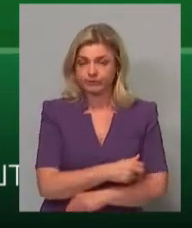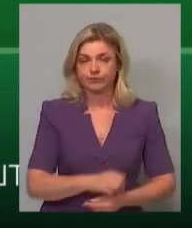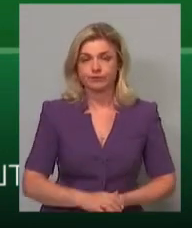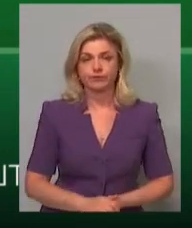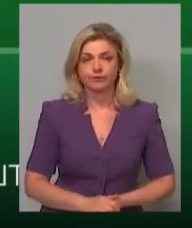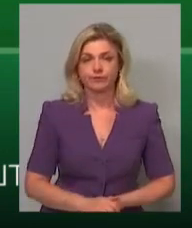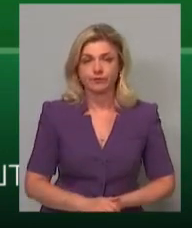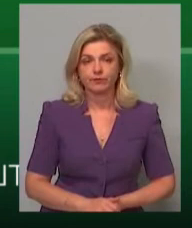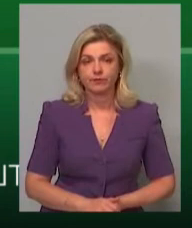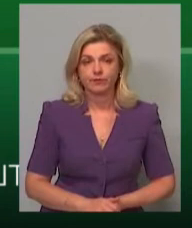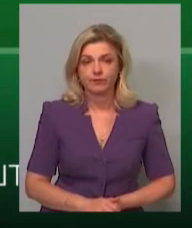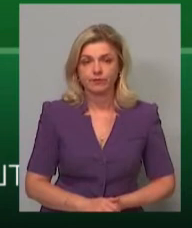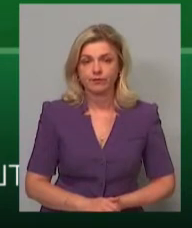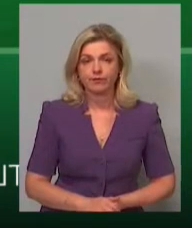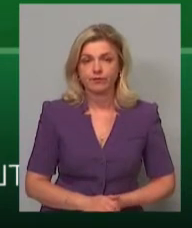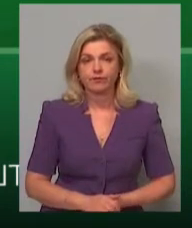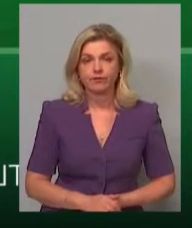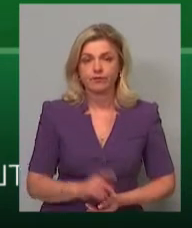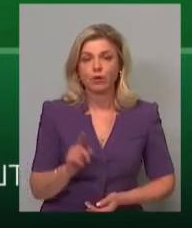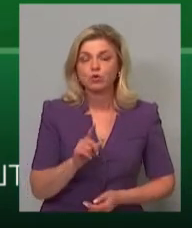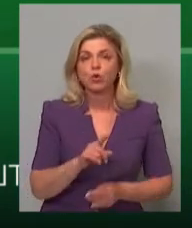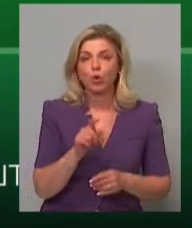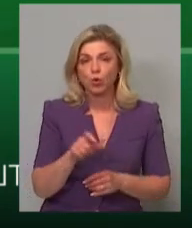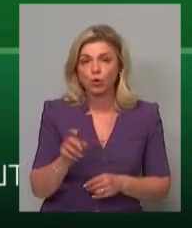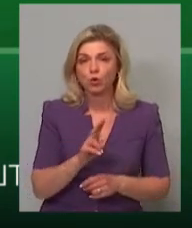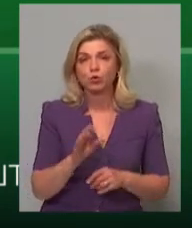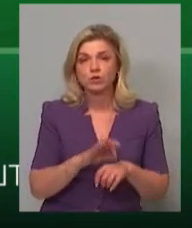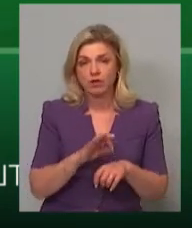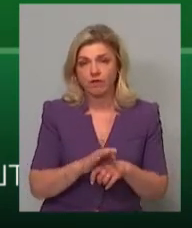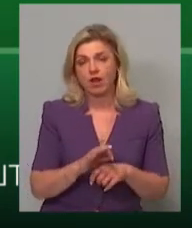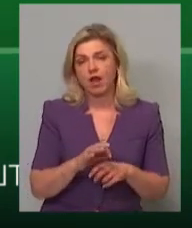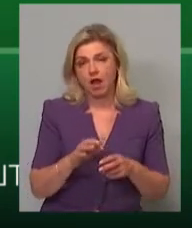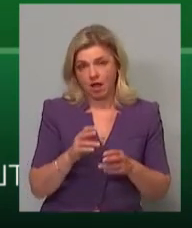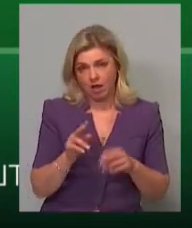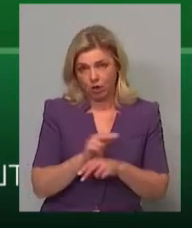І варто зазначити, що діти, що захворіли, знаходяться на лікуванні вдома.